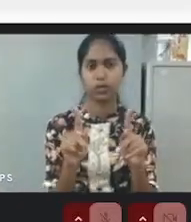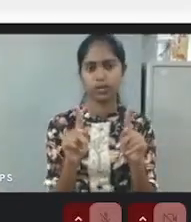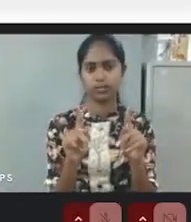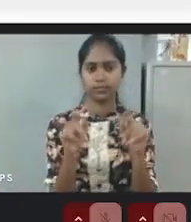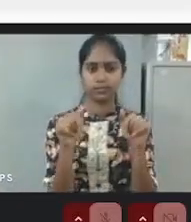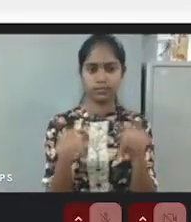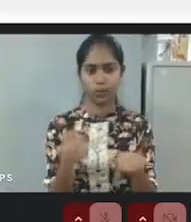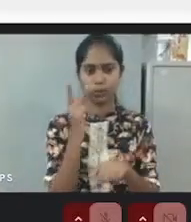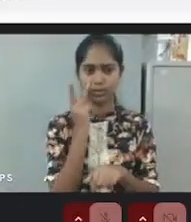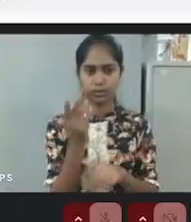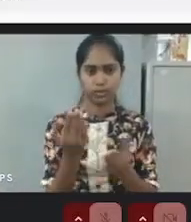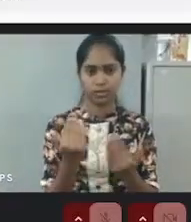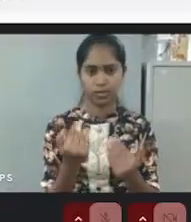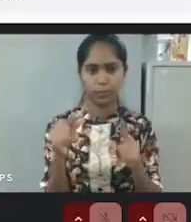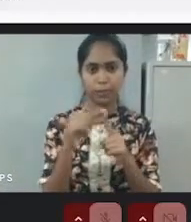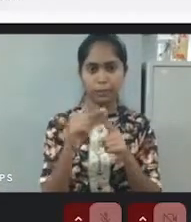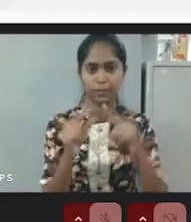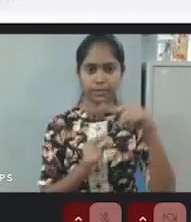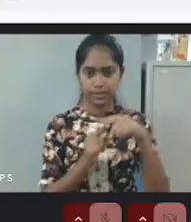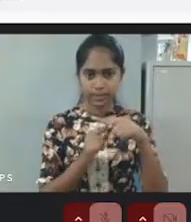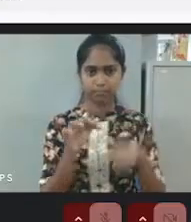അതെ, പ്രസന്റേഷൻ ലോഡ് ആവുകയാണ്.